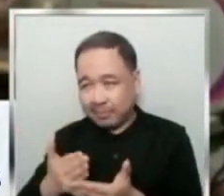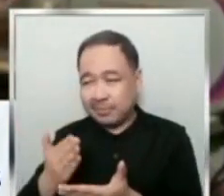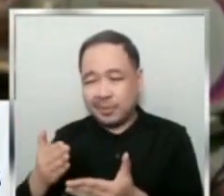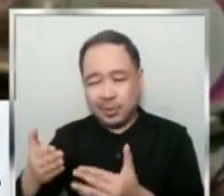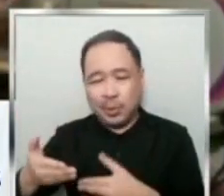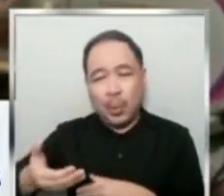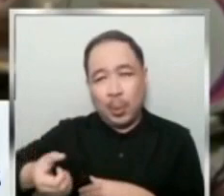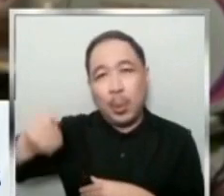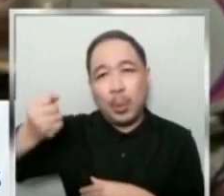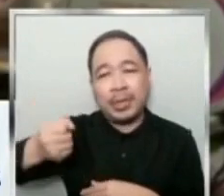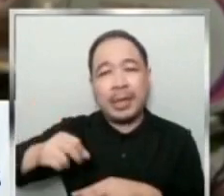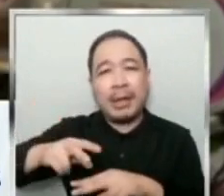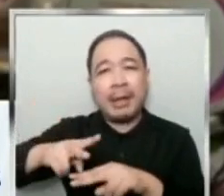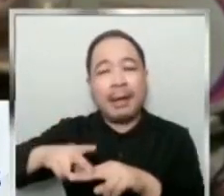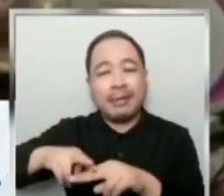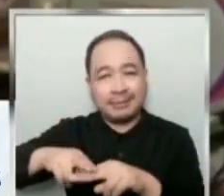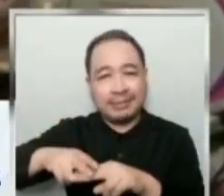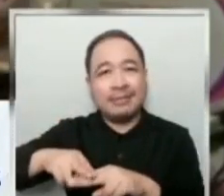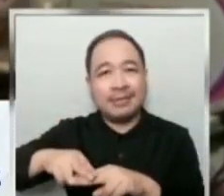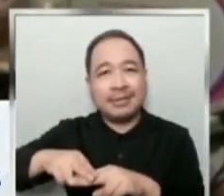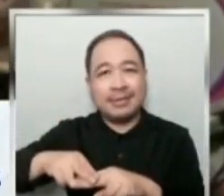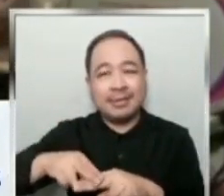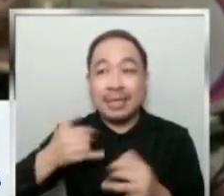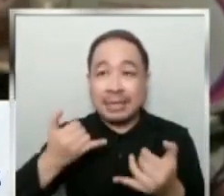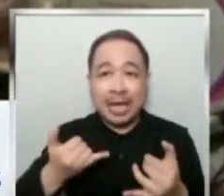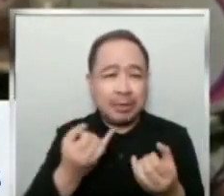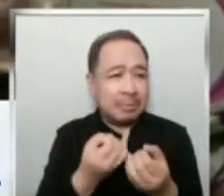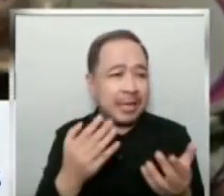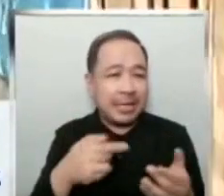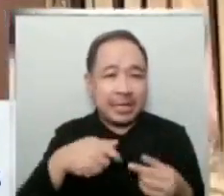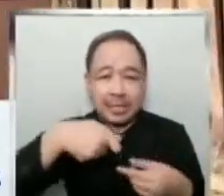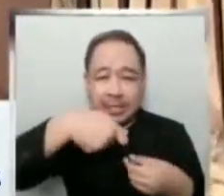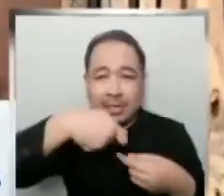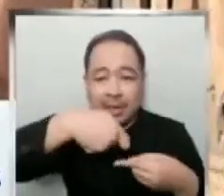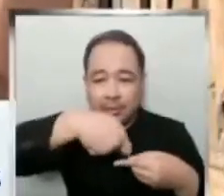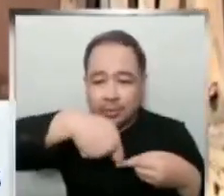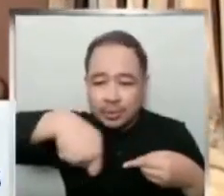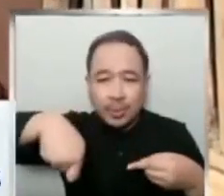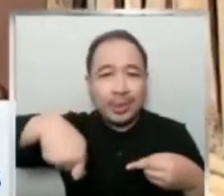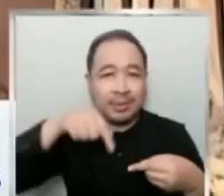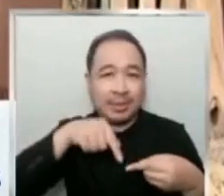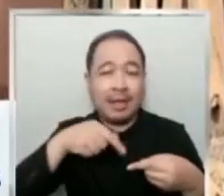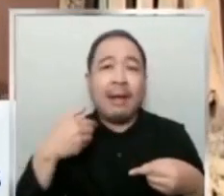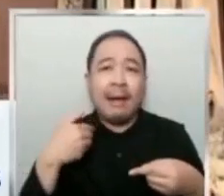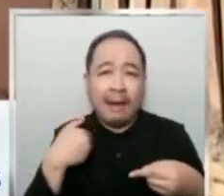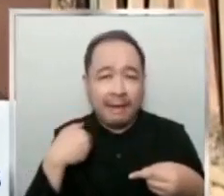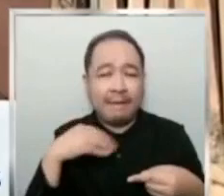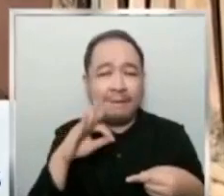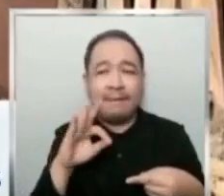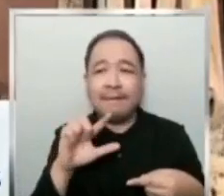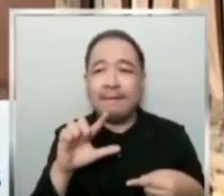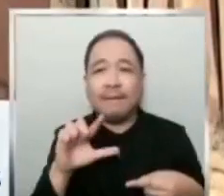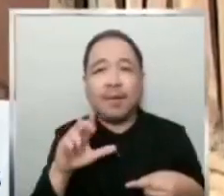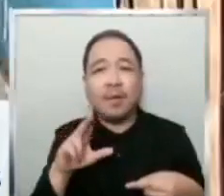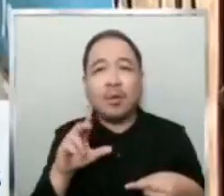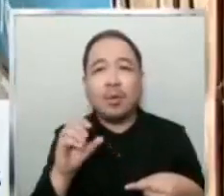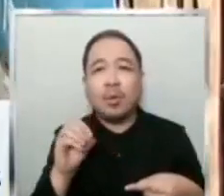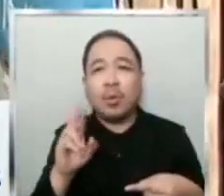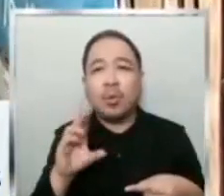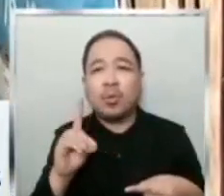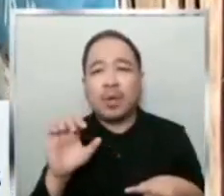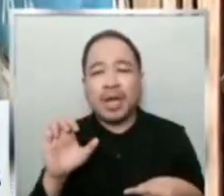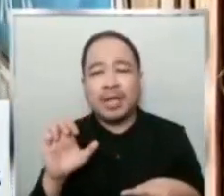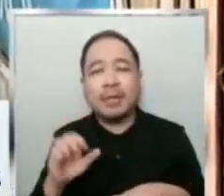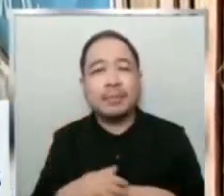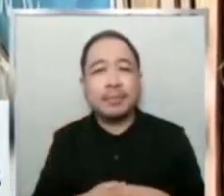Marami naman toothpaste ngayon sa market na with fluoride. Tibinbin din ang pagpapasukat niya ng pustiso dahil